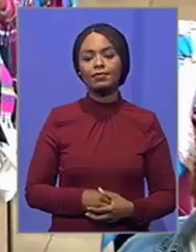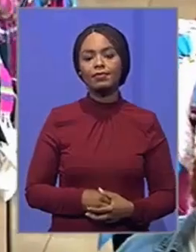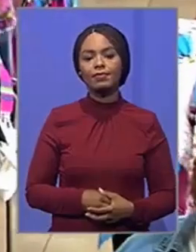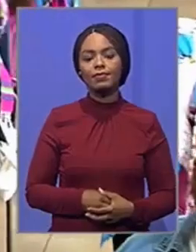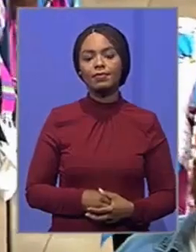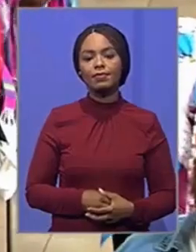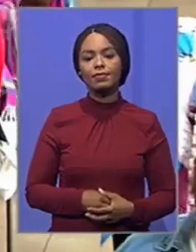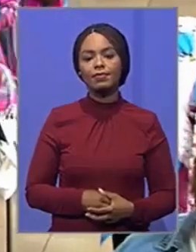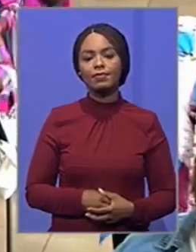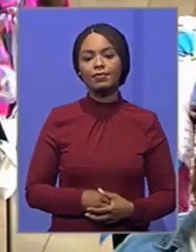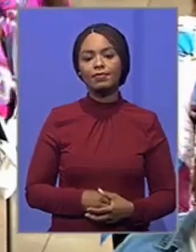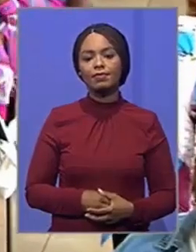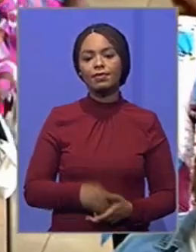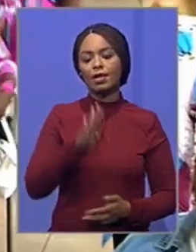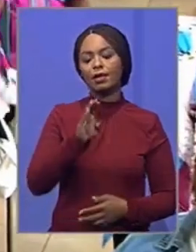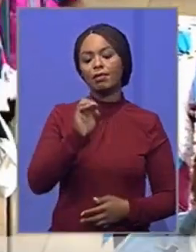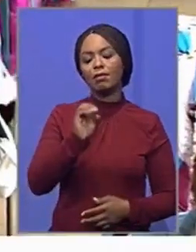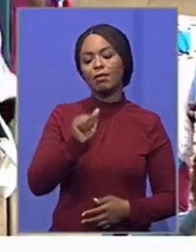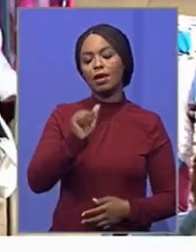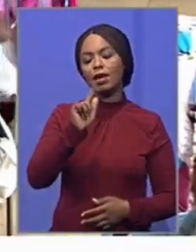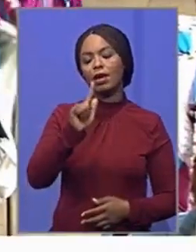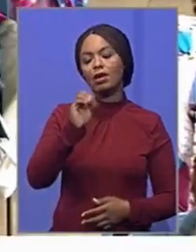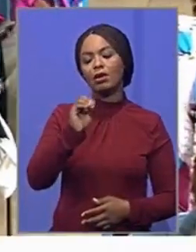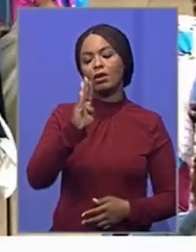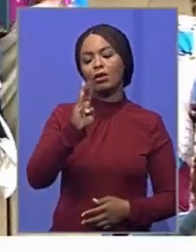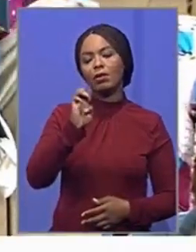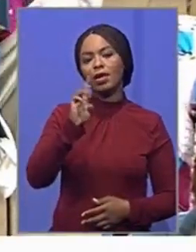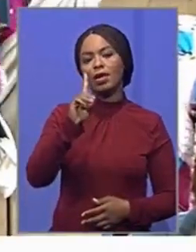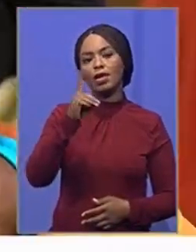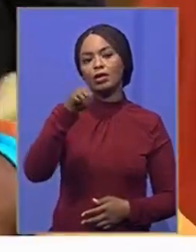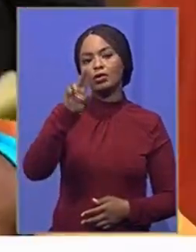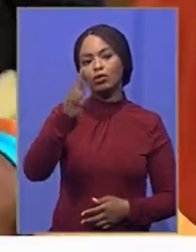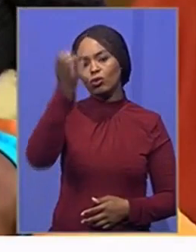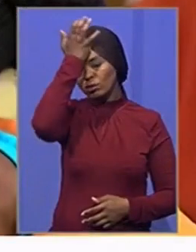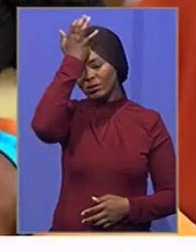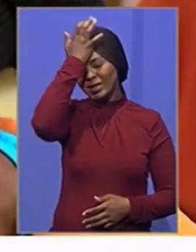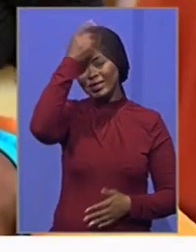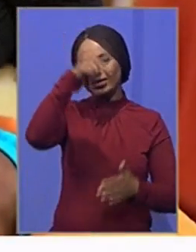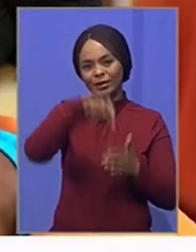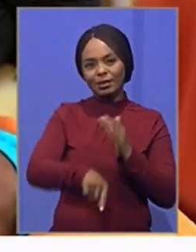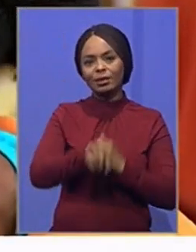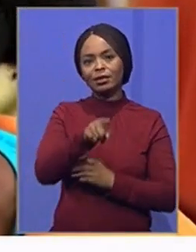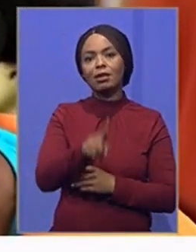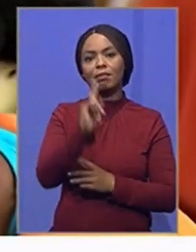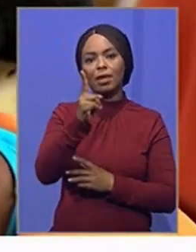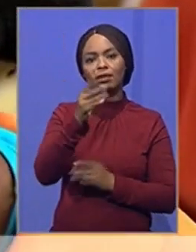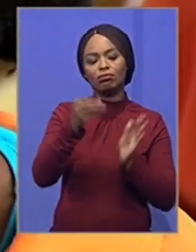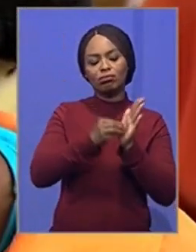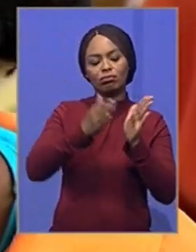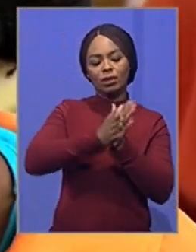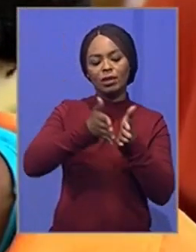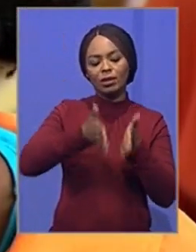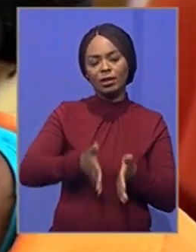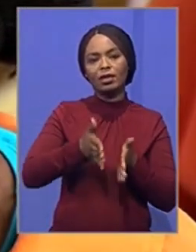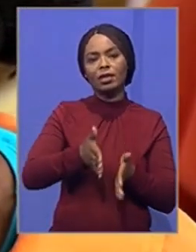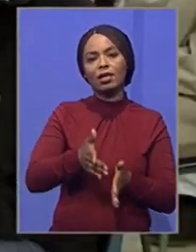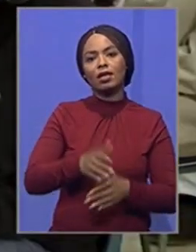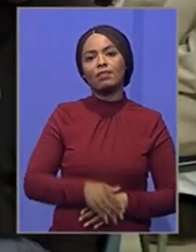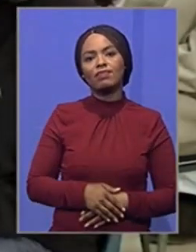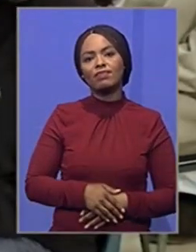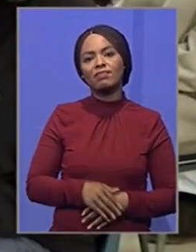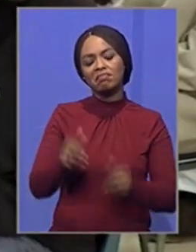ke mengwaga Balobedi ba nyaka gore polelo ya bona ya Khilobedu e le mogebjale ka polelo ya semmušo ka mo Afrika Borwa ga bjale polelo ye e wela ka tlase